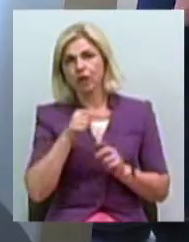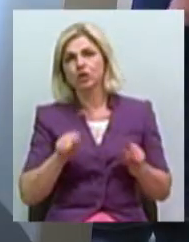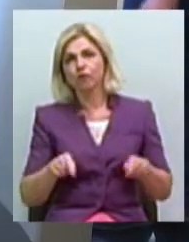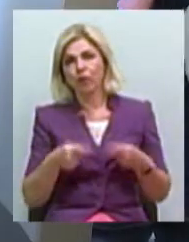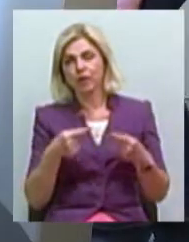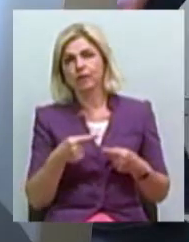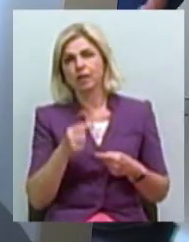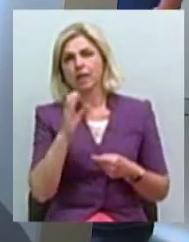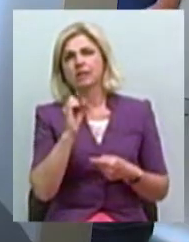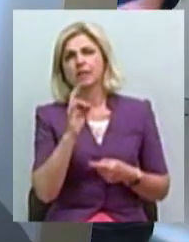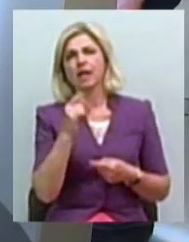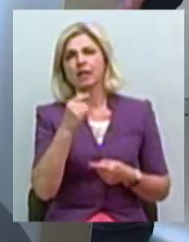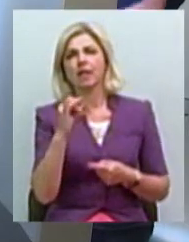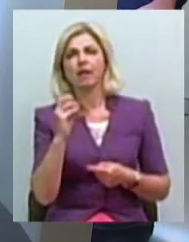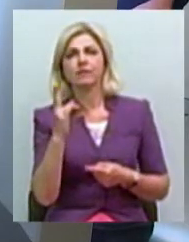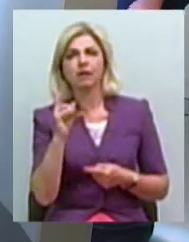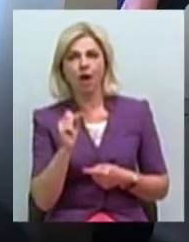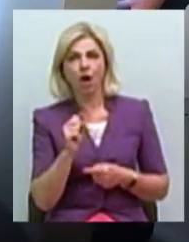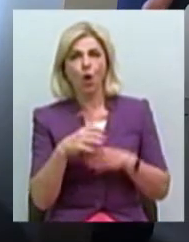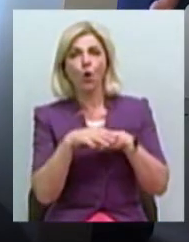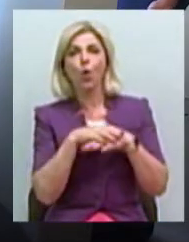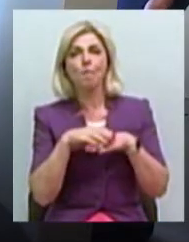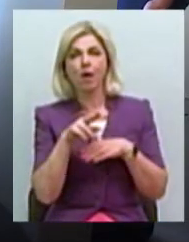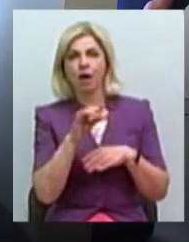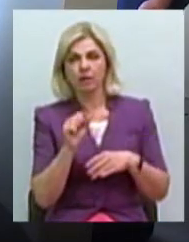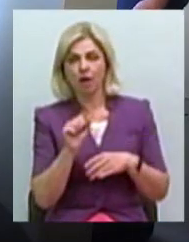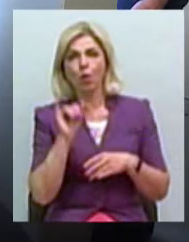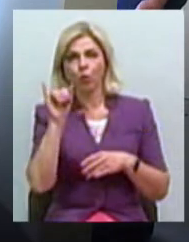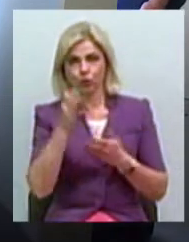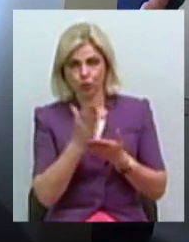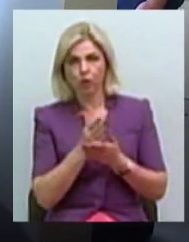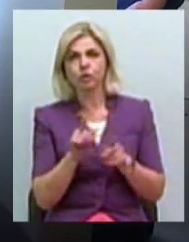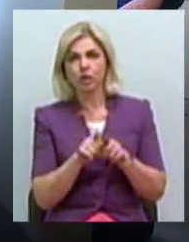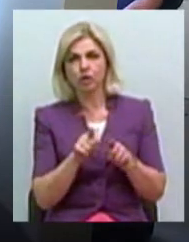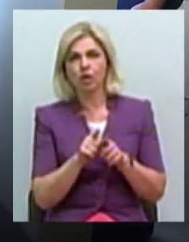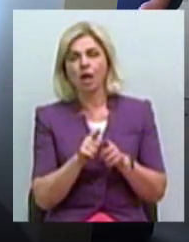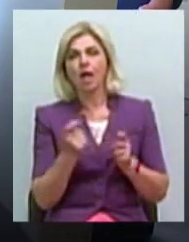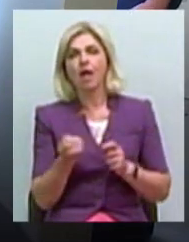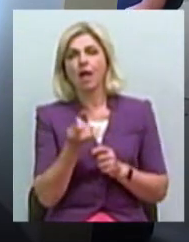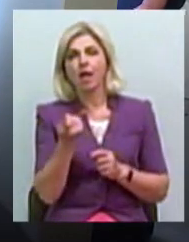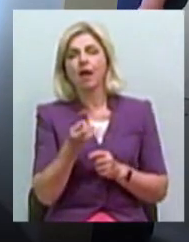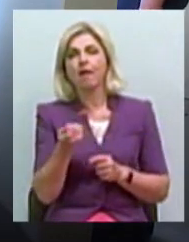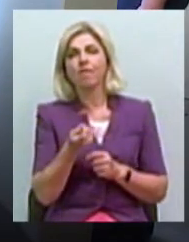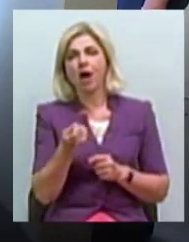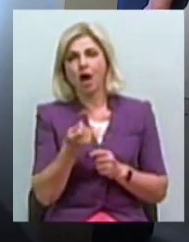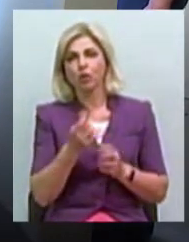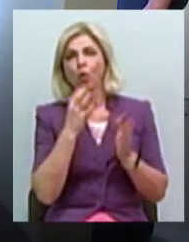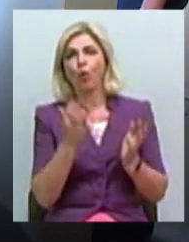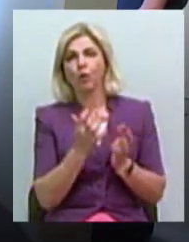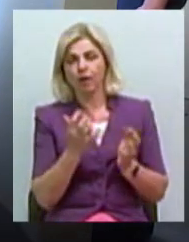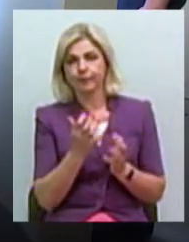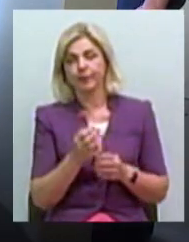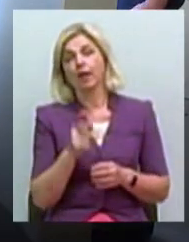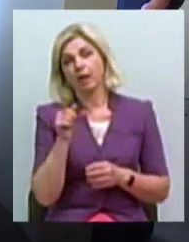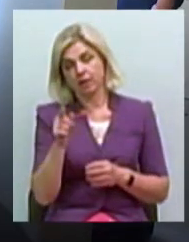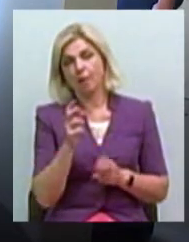громада, яка там, в них теж елеватори. Тобто, ну, де є базові якісь підприємства здорові, ті добре